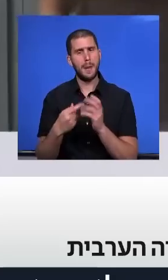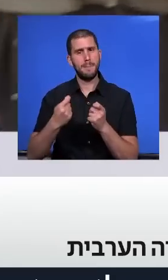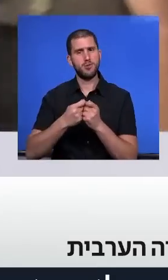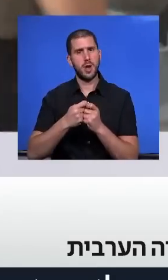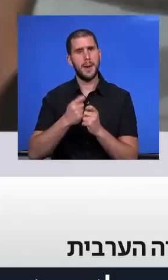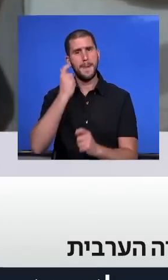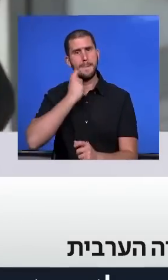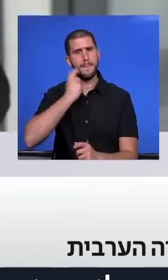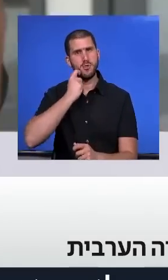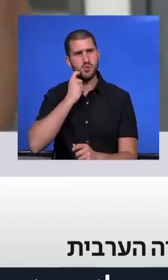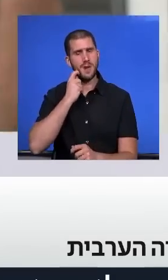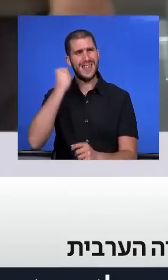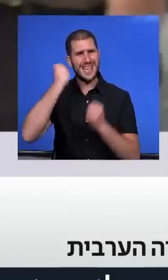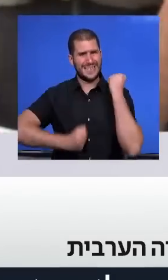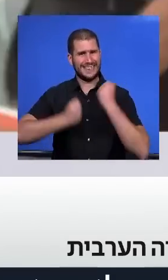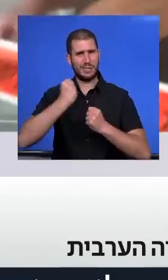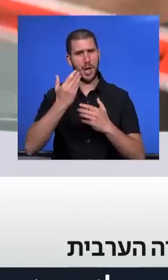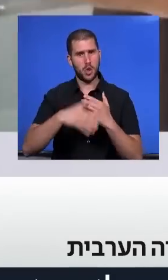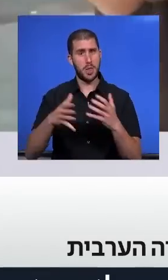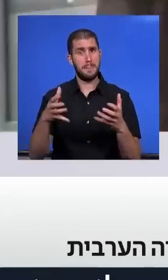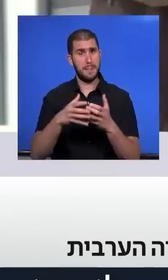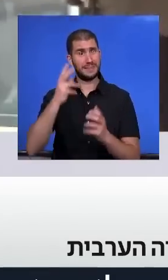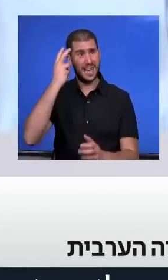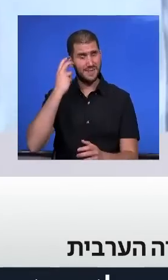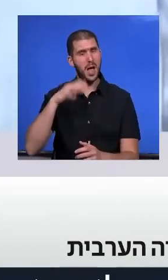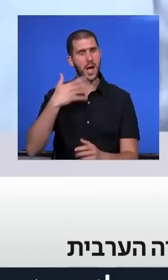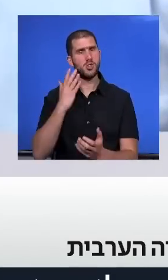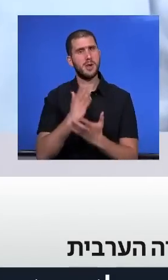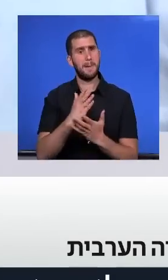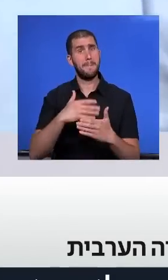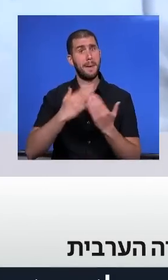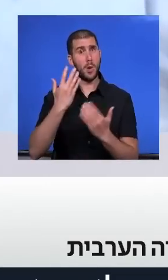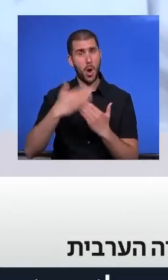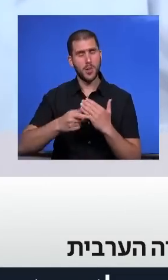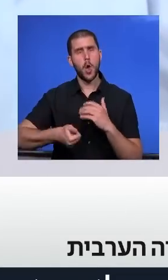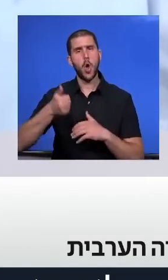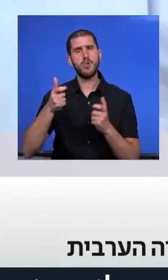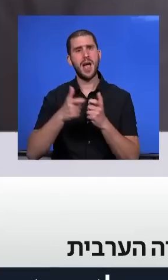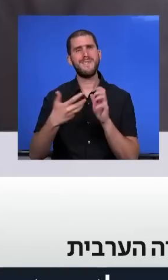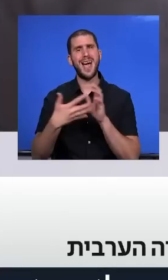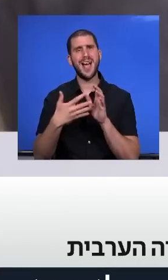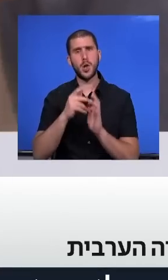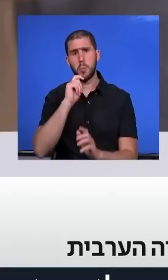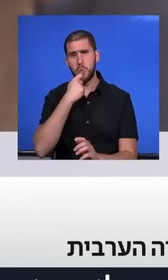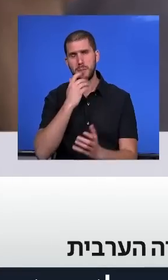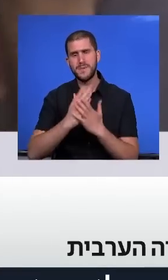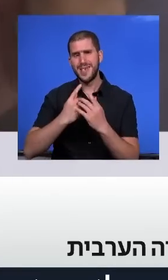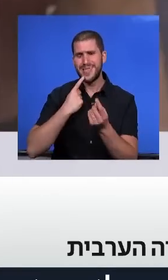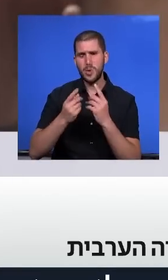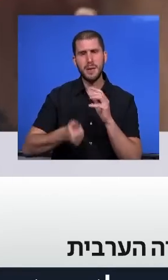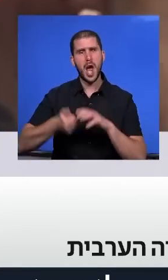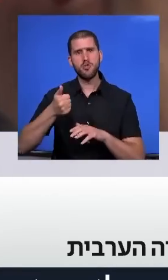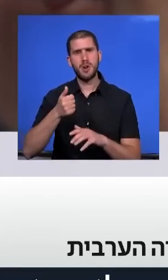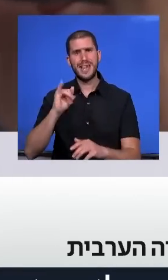הפשיעה וגל הרציחות במגזר הערבי, אחרי שבמהלך הבוקר ראש אגף חקירות ומודיעין מכנס דיונים עם ראשי